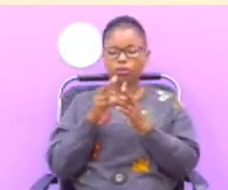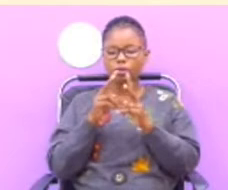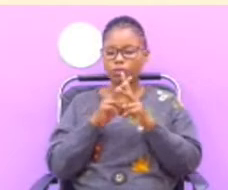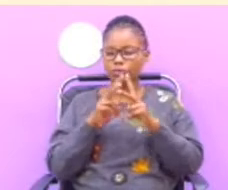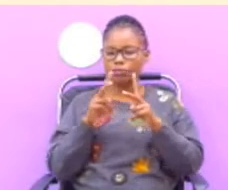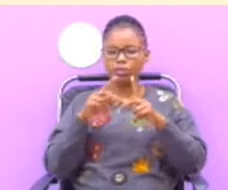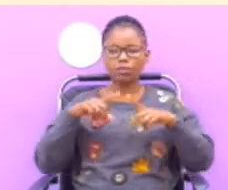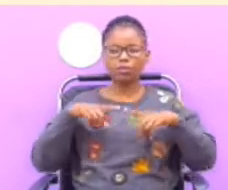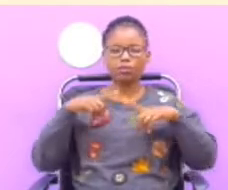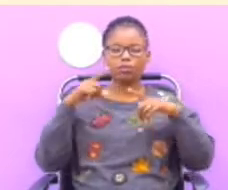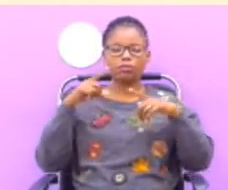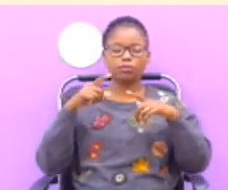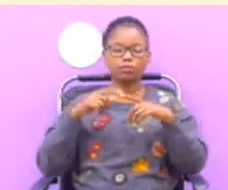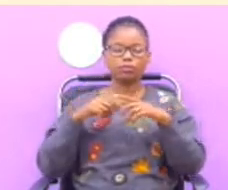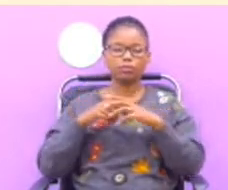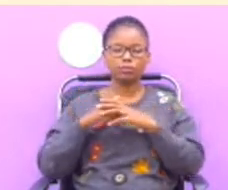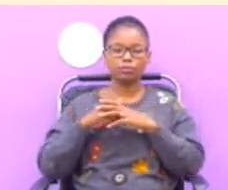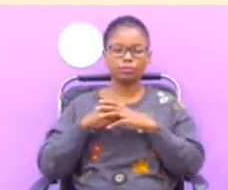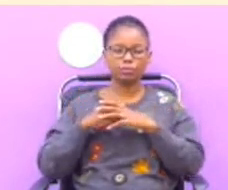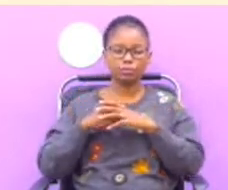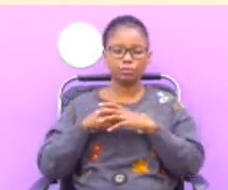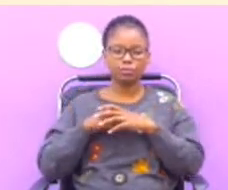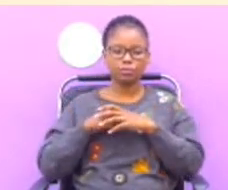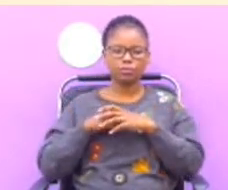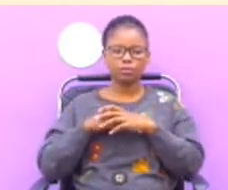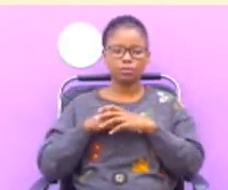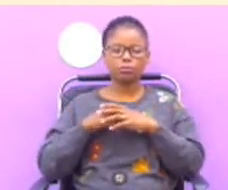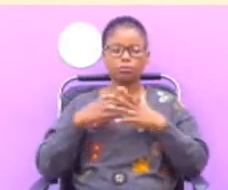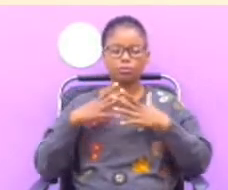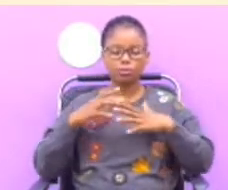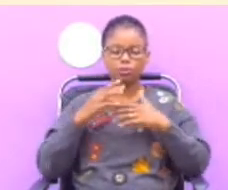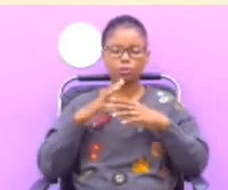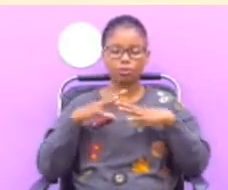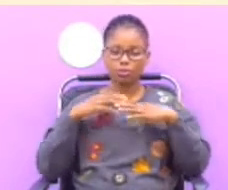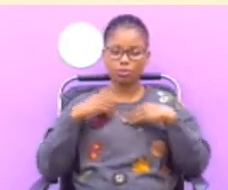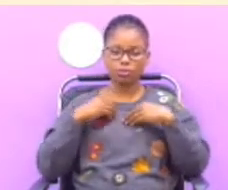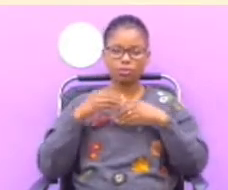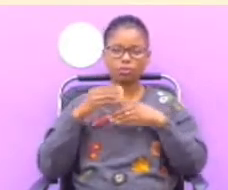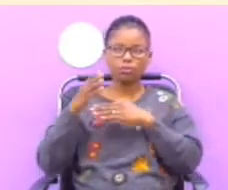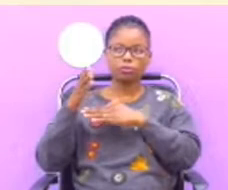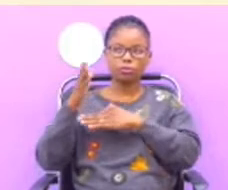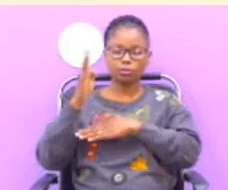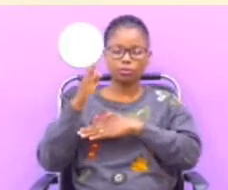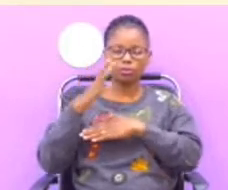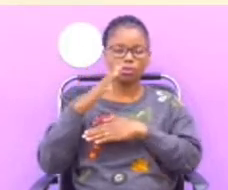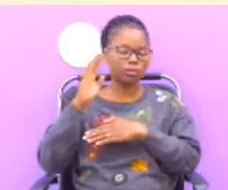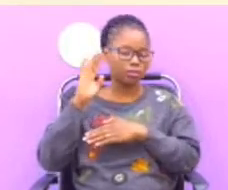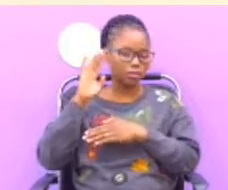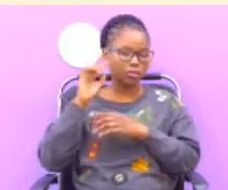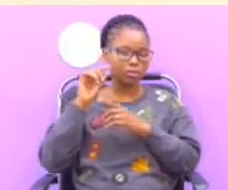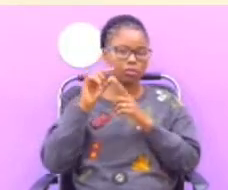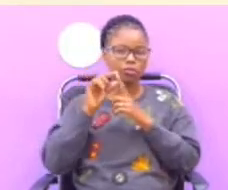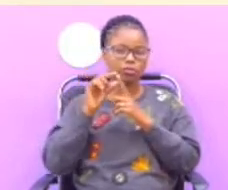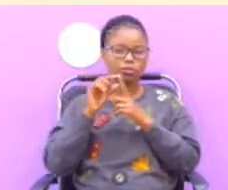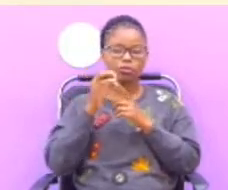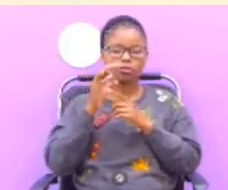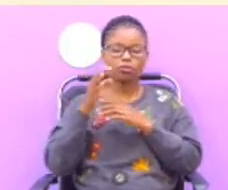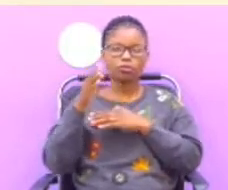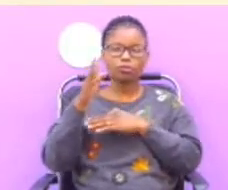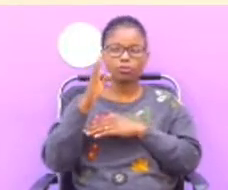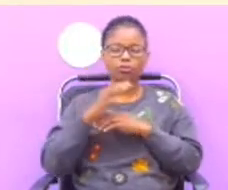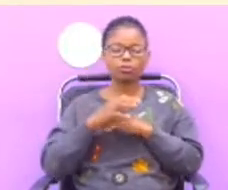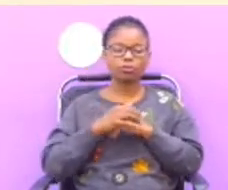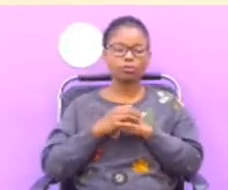Jakubu ĩtekũninwo o kũninwo nĩ arĩa metĩkĩtie Ngai, nĩ arĩa maiguĩte uge wa Ngai, nĩ